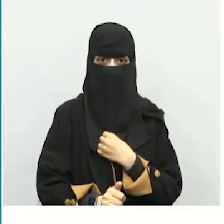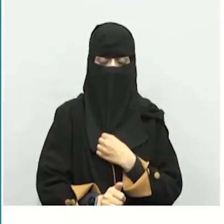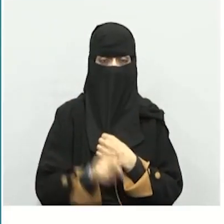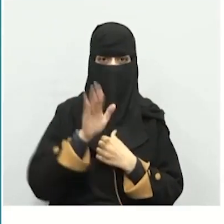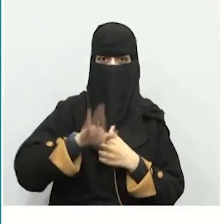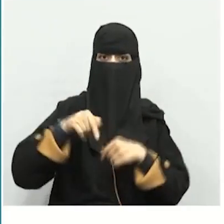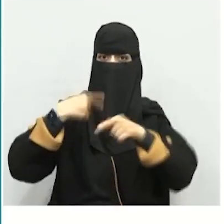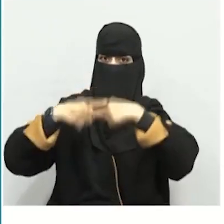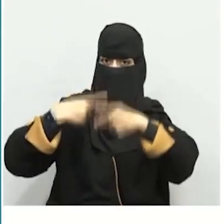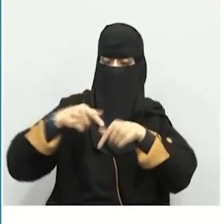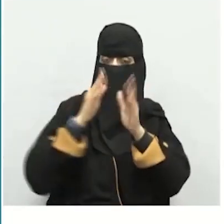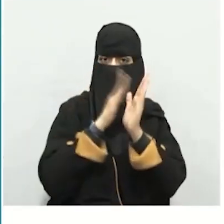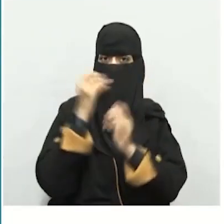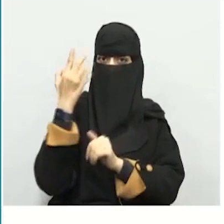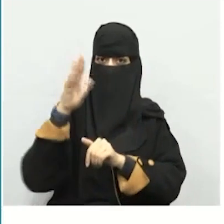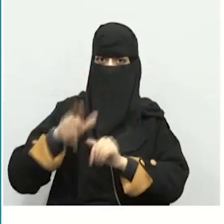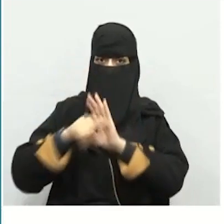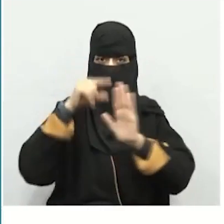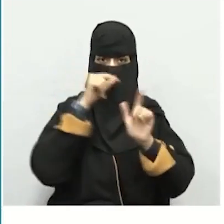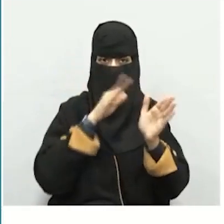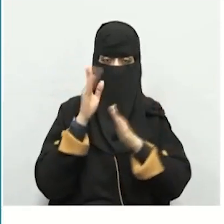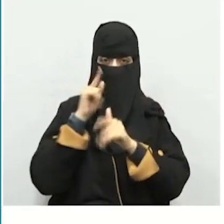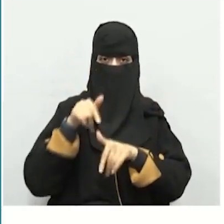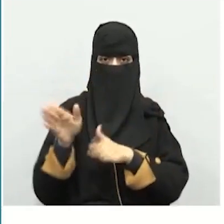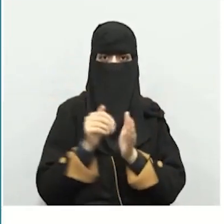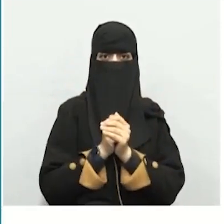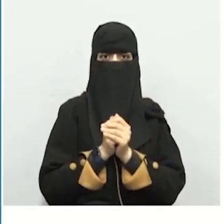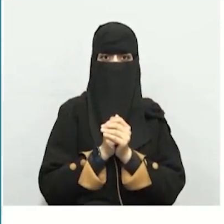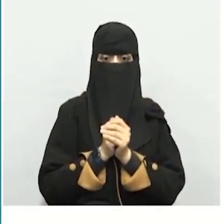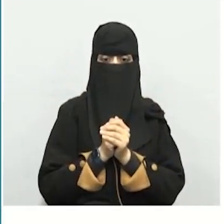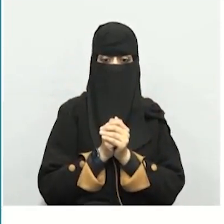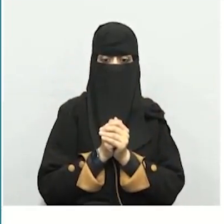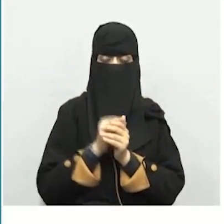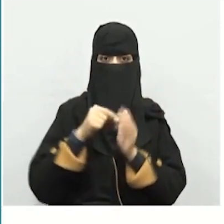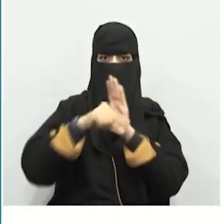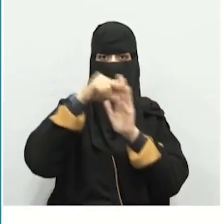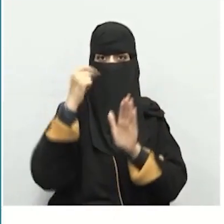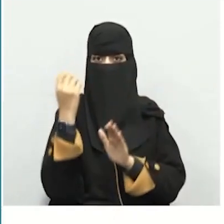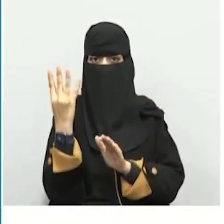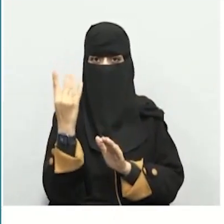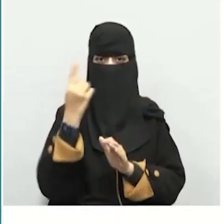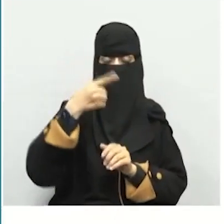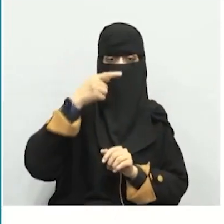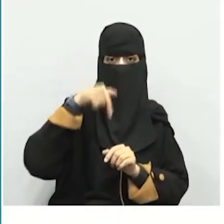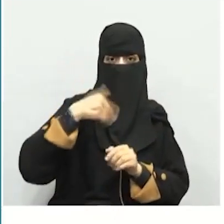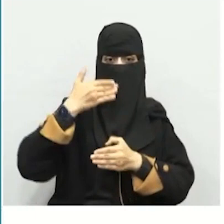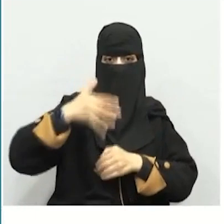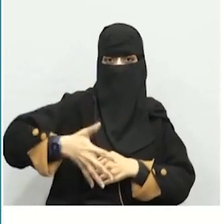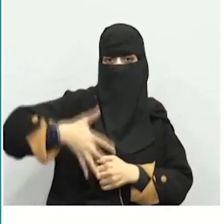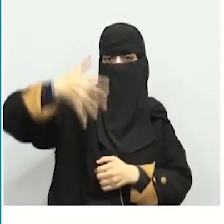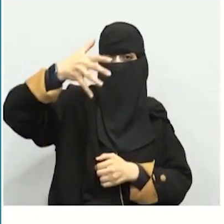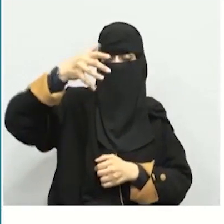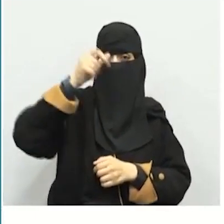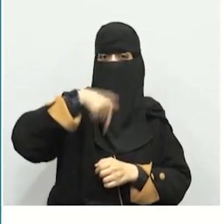ما زلنا في الوحدة الخامسة دروس هذه الوحدة طلابي وطالباتي. الدرس 14: نشأة خادم